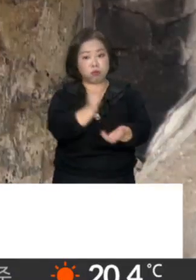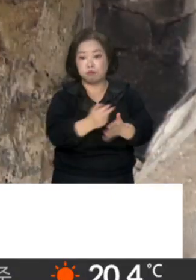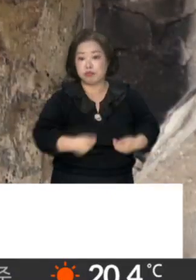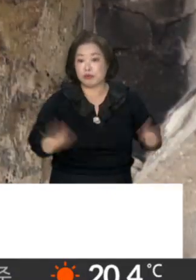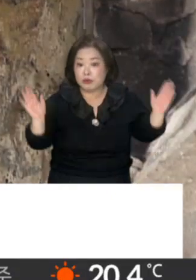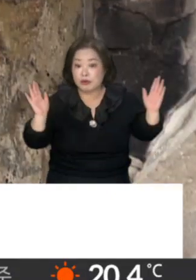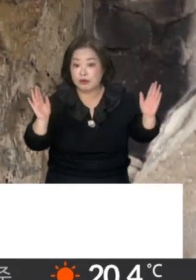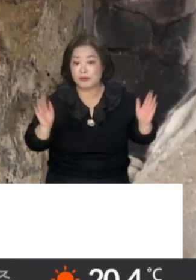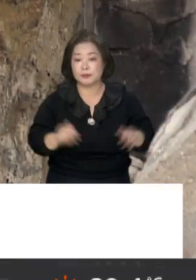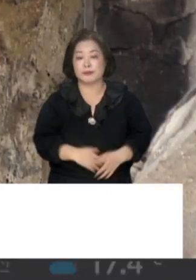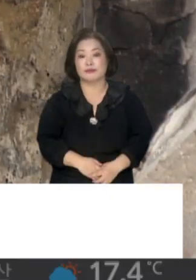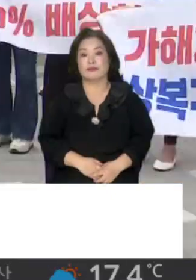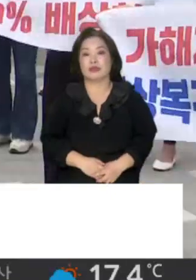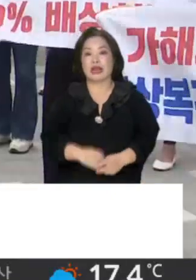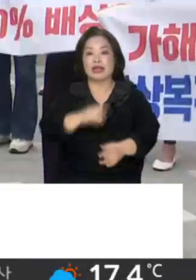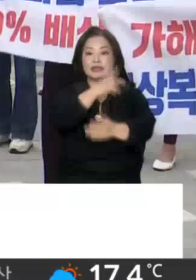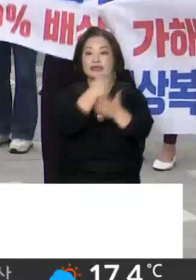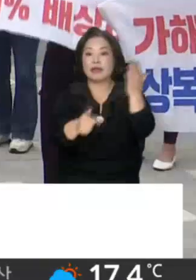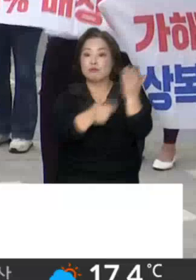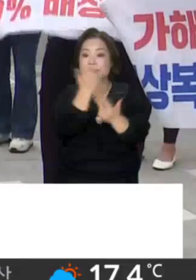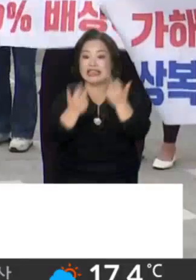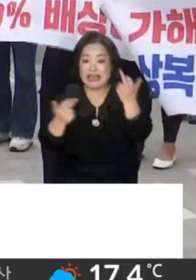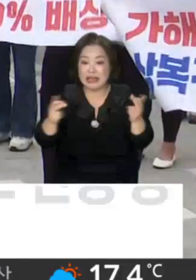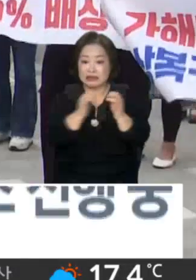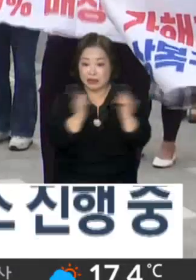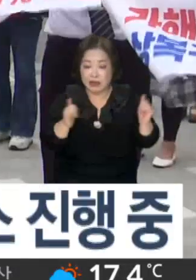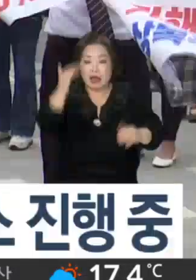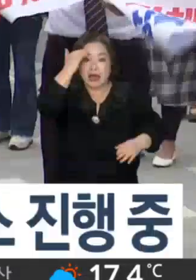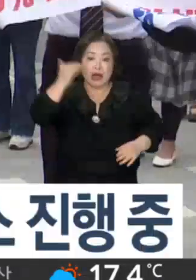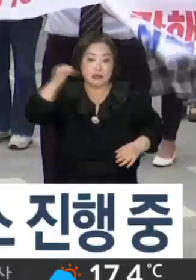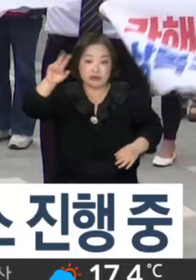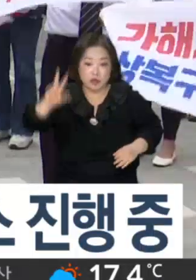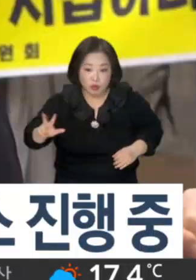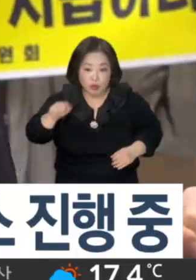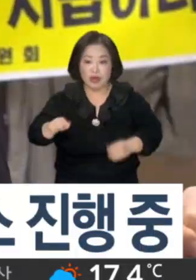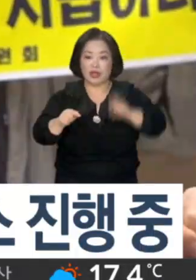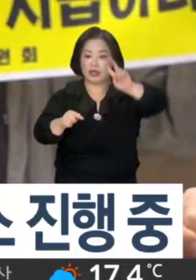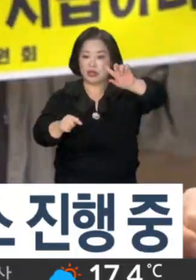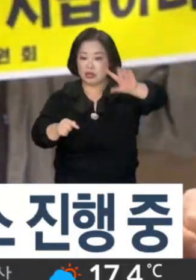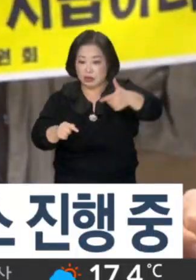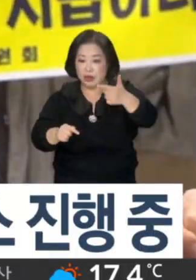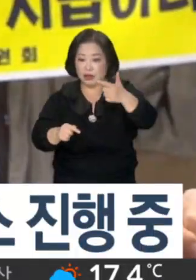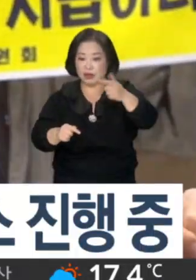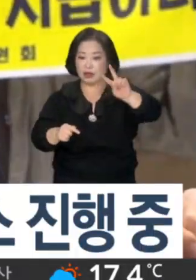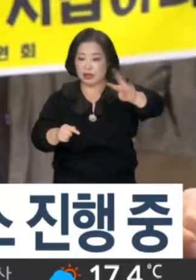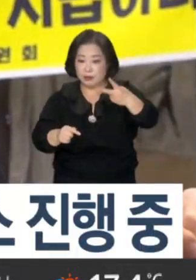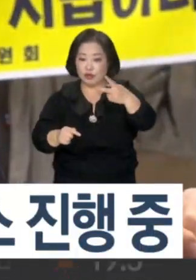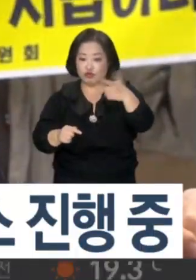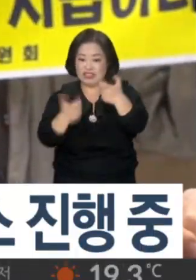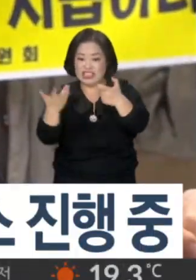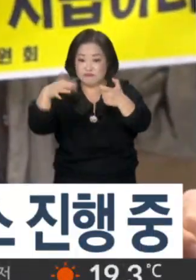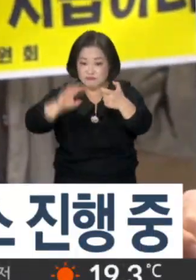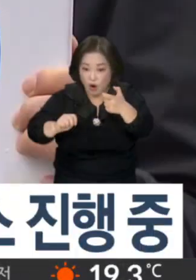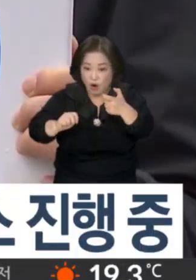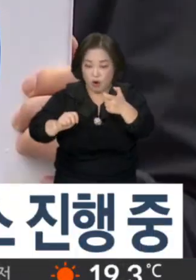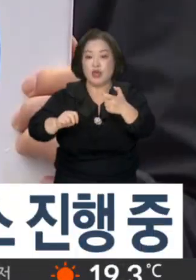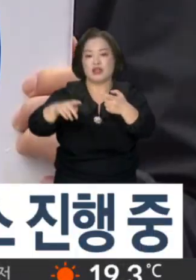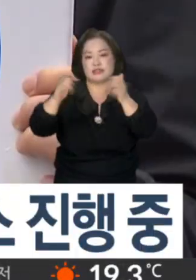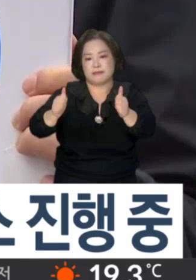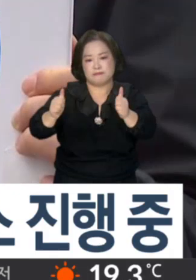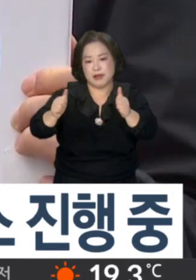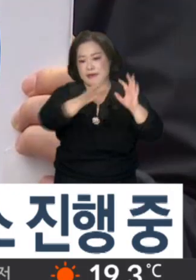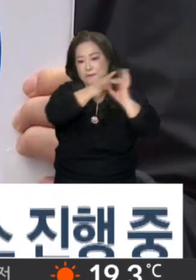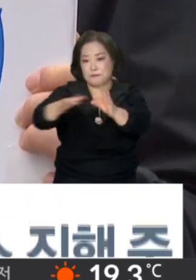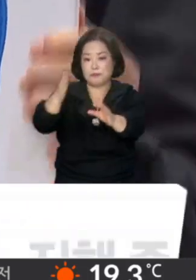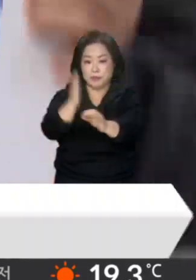거죠. 산불 피해 주민들은 현재 한전과 260억 원 규모의 손해배상 소송 항소심을 진행 중입니다.